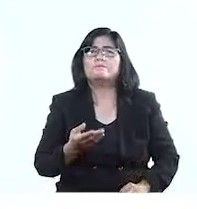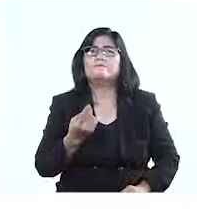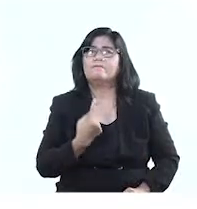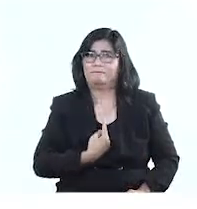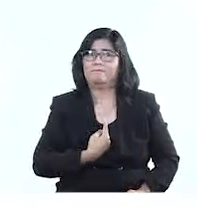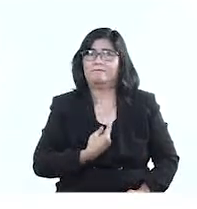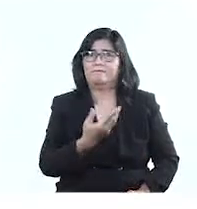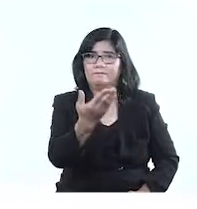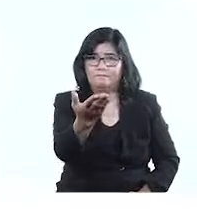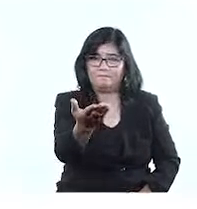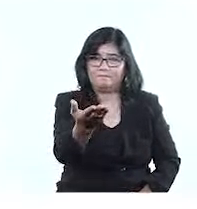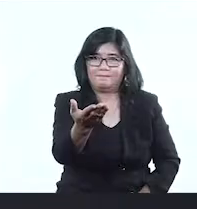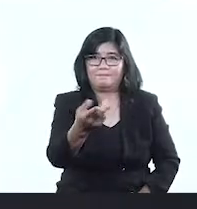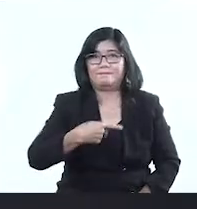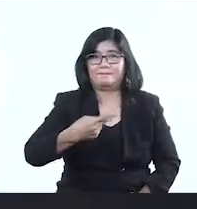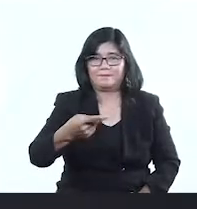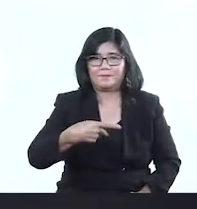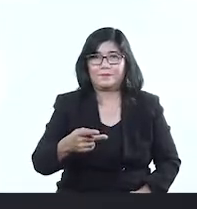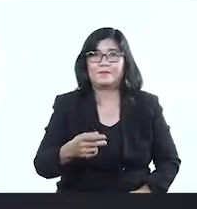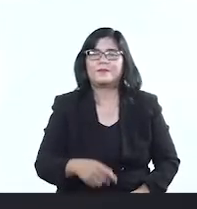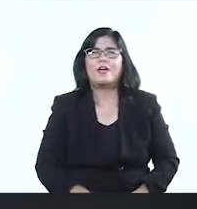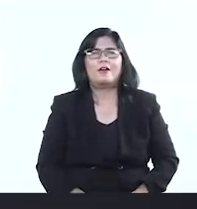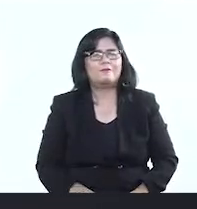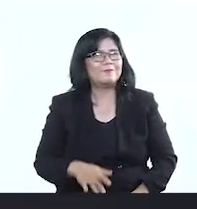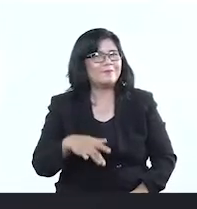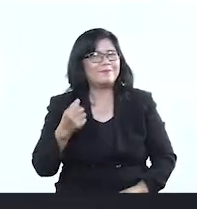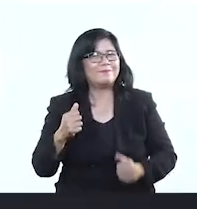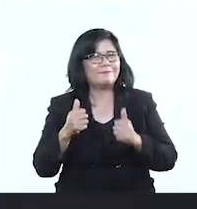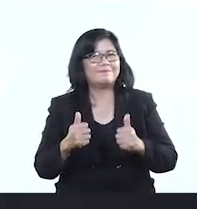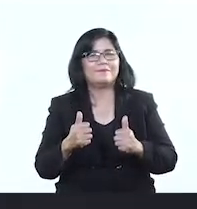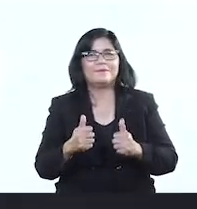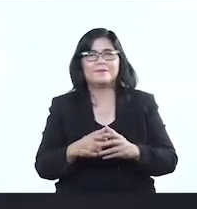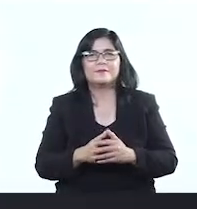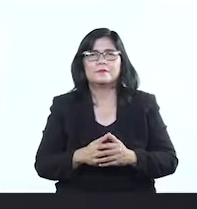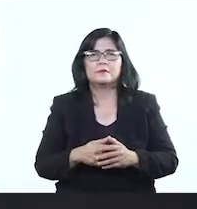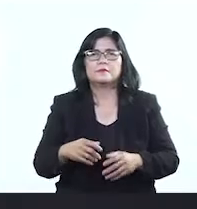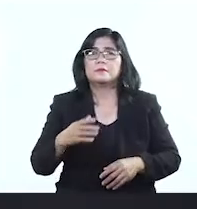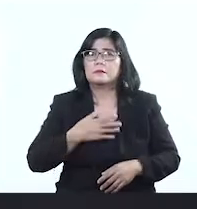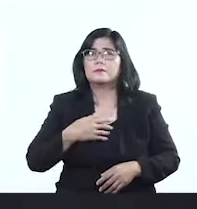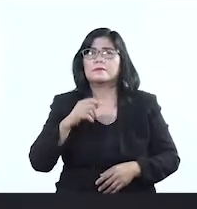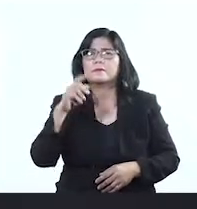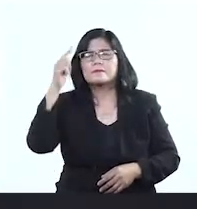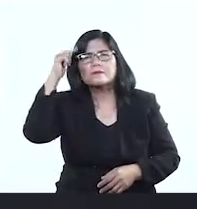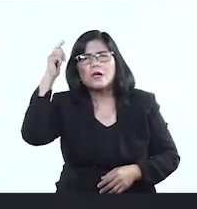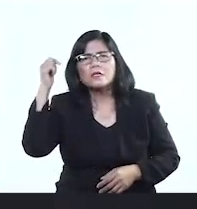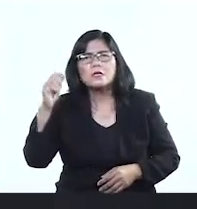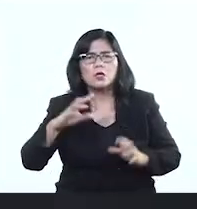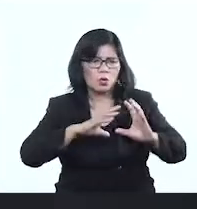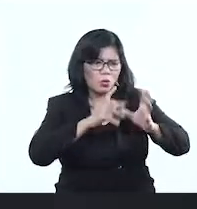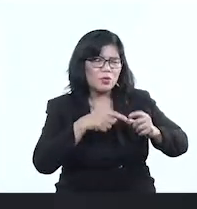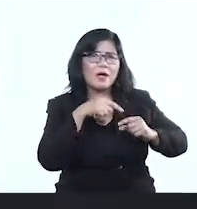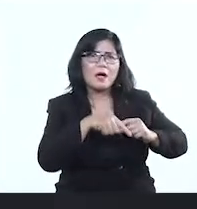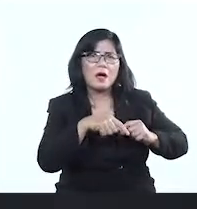dirimu Nah sebagai kasus ini sangat menarik saya pelajari Dunia hari-hari ini